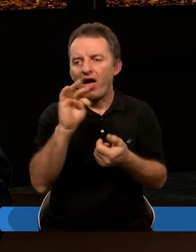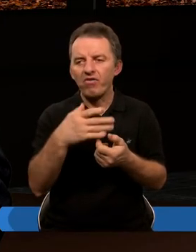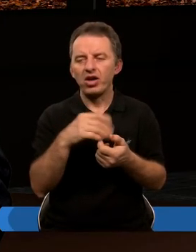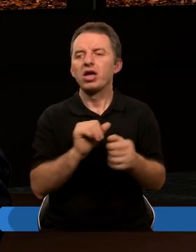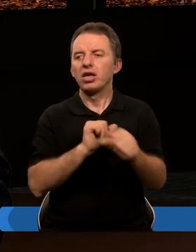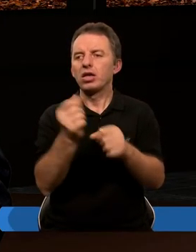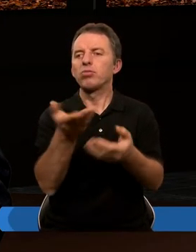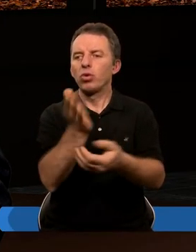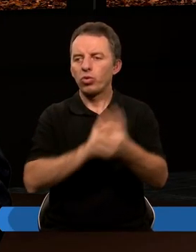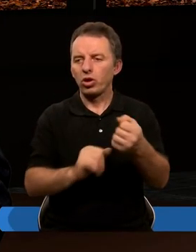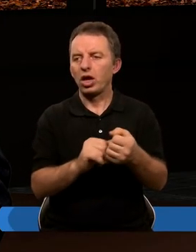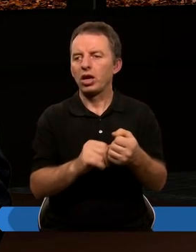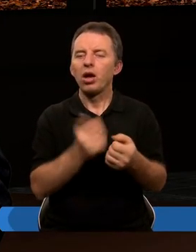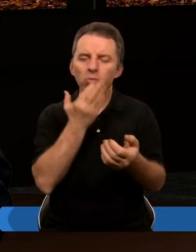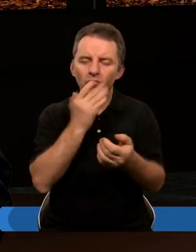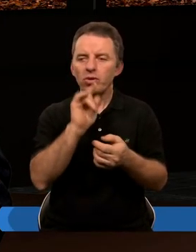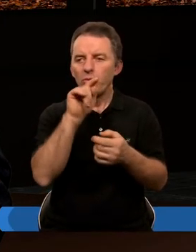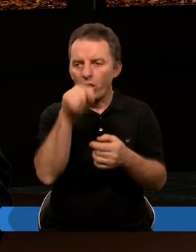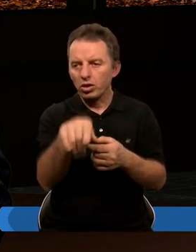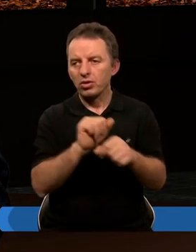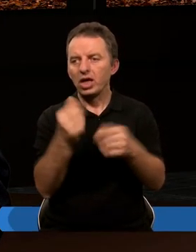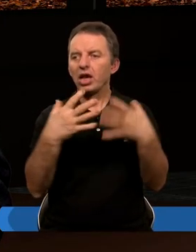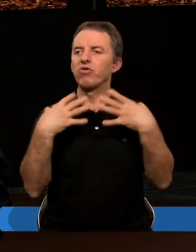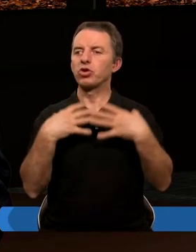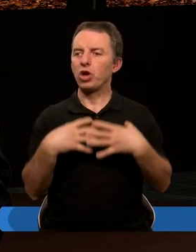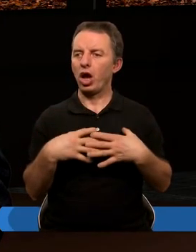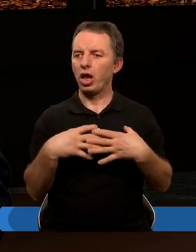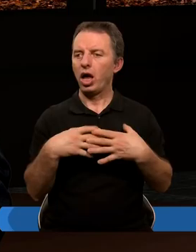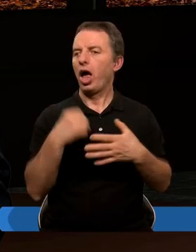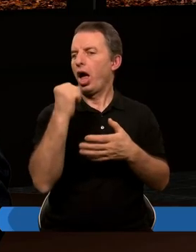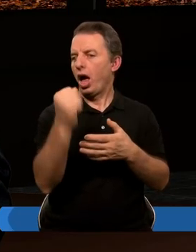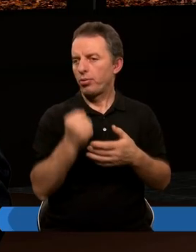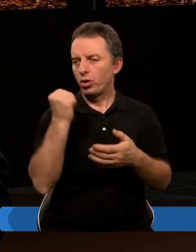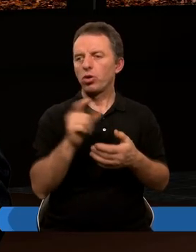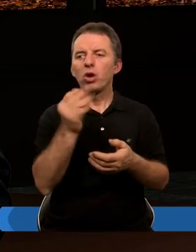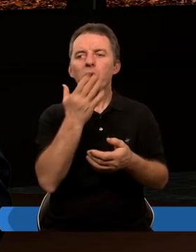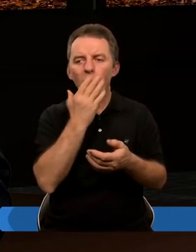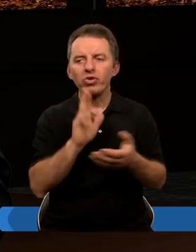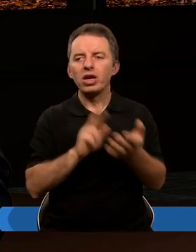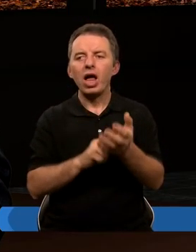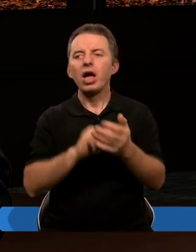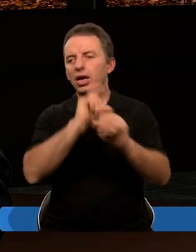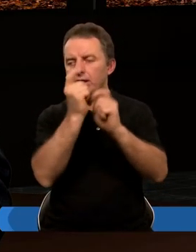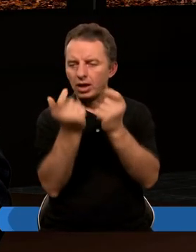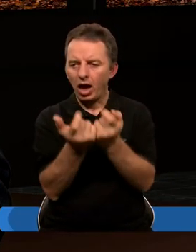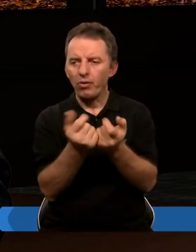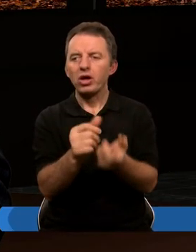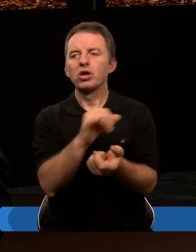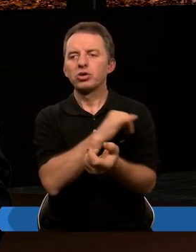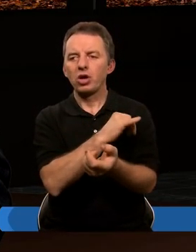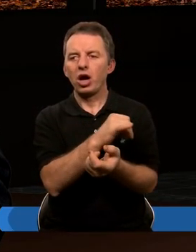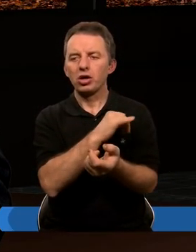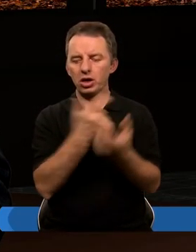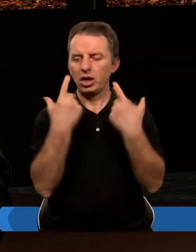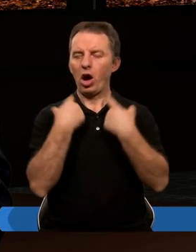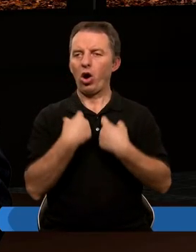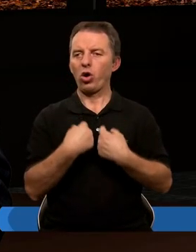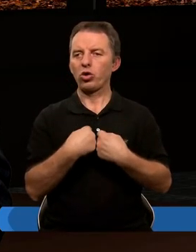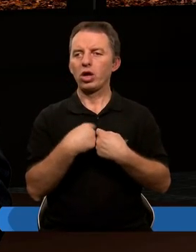więc, kiedy mówimy o tym, że jestem w ciele, to apostoł Paweł tak naprawdę mówi o mojej całej grzesznej osobie,